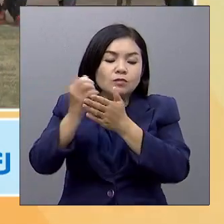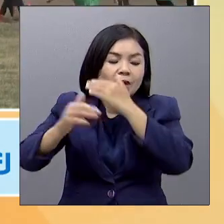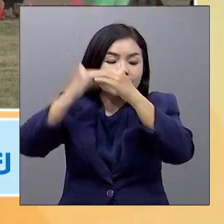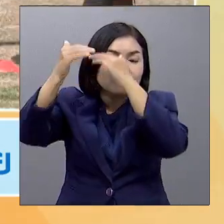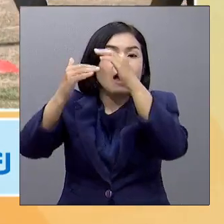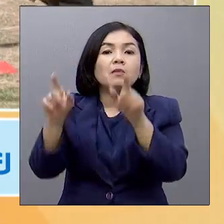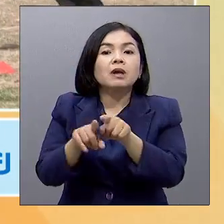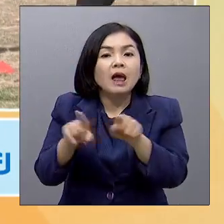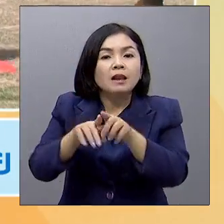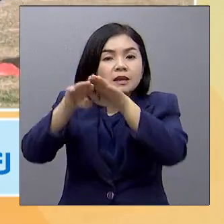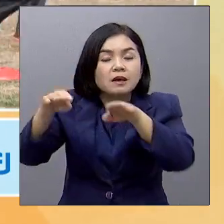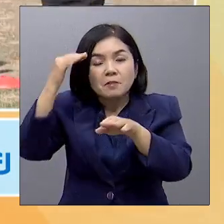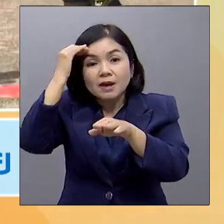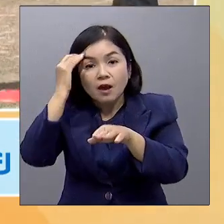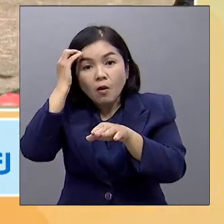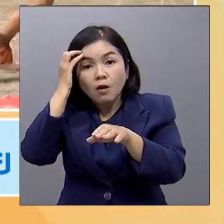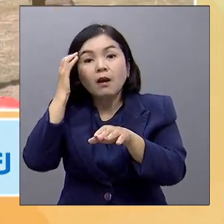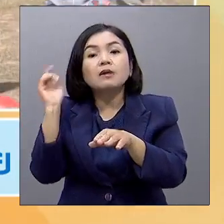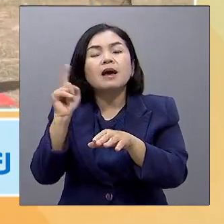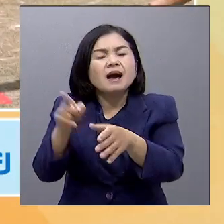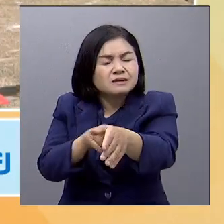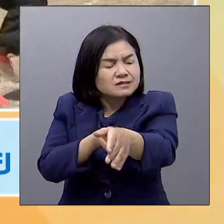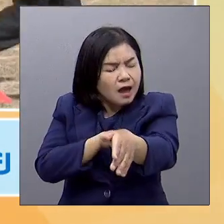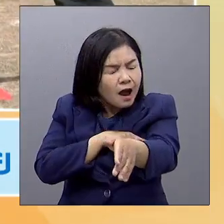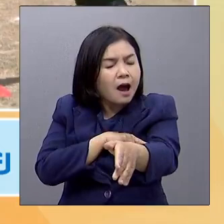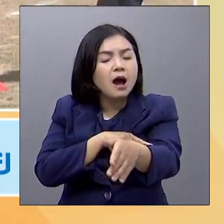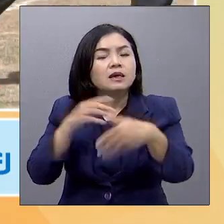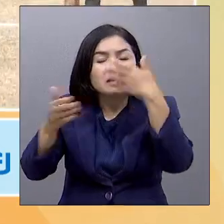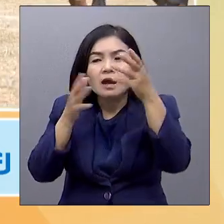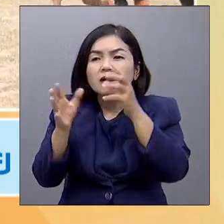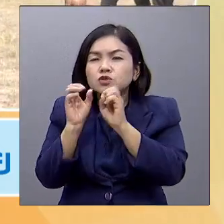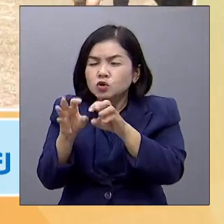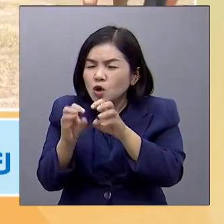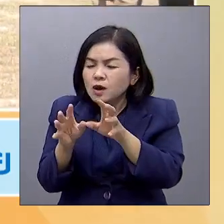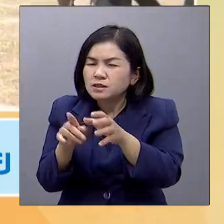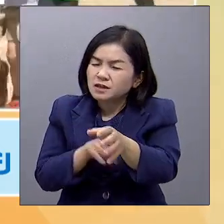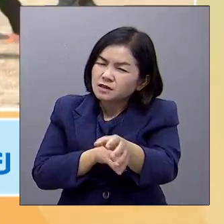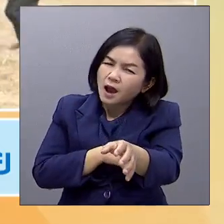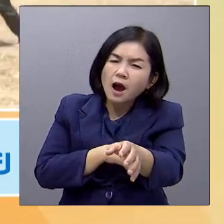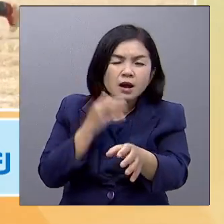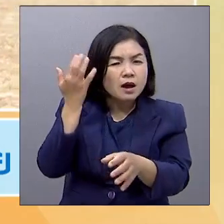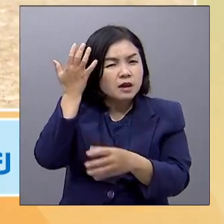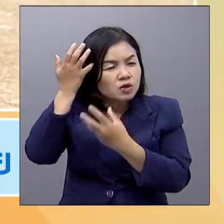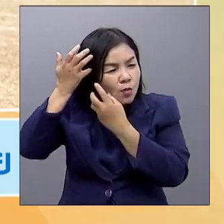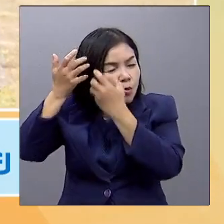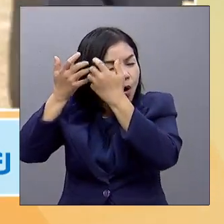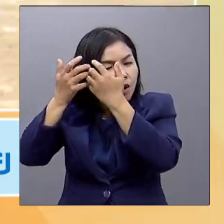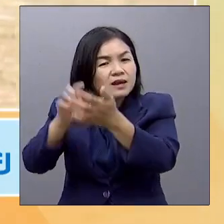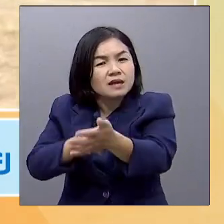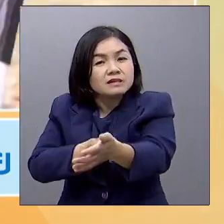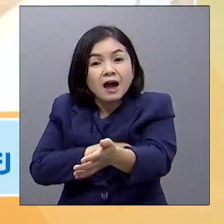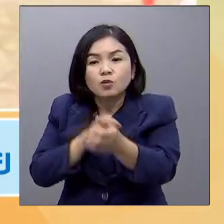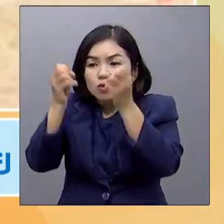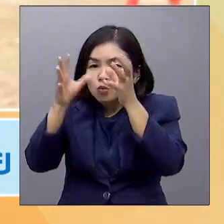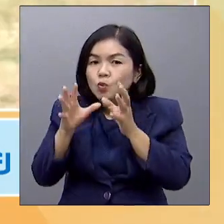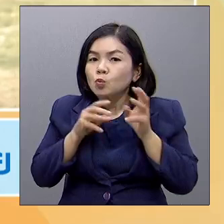กพ่องทางเศษศิปัญา ก็อาจจะมีความช้าในการรบคำสั่งนการแลความนการทำความเข้าใจคุณครู